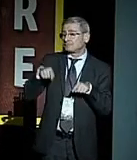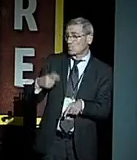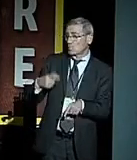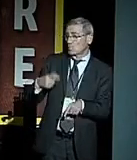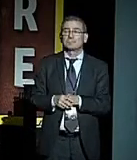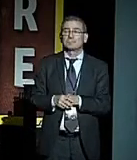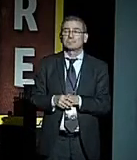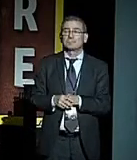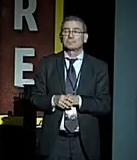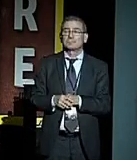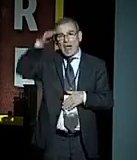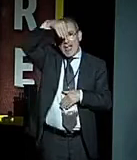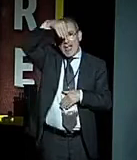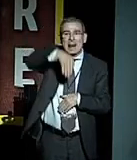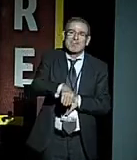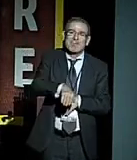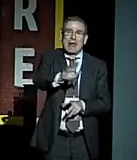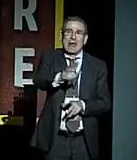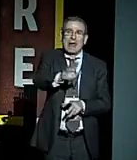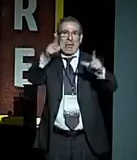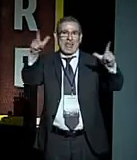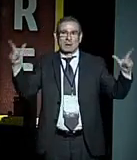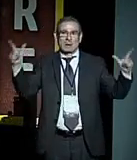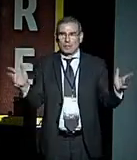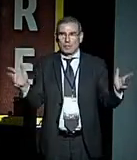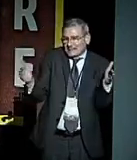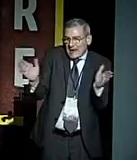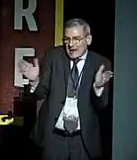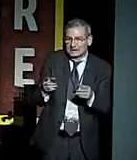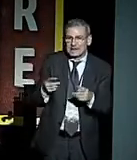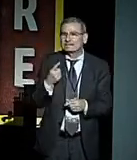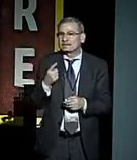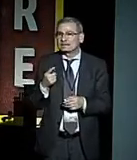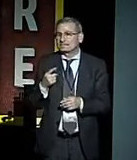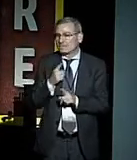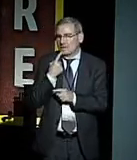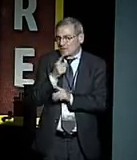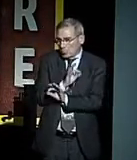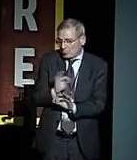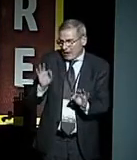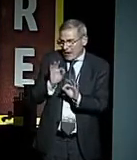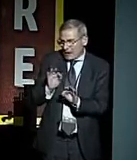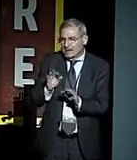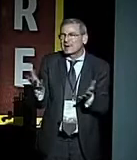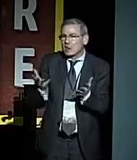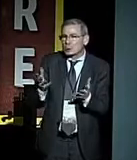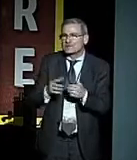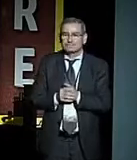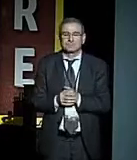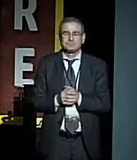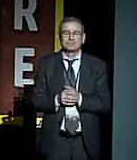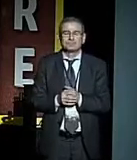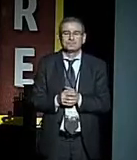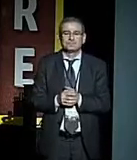dell'enorme elefante nella stanza di cui non parliamo quasi mai, e cioè degli